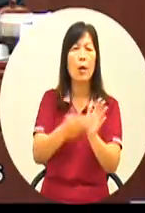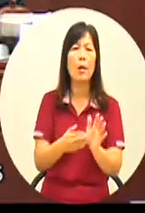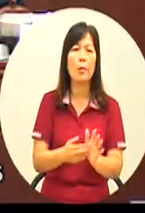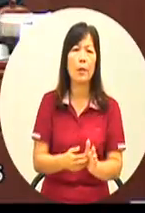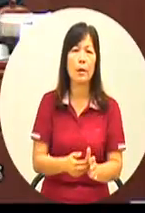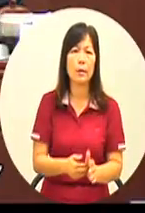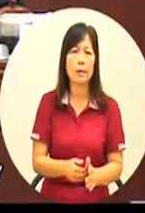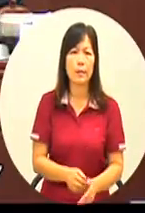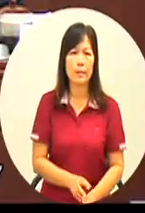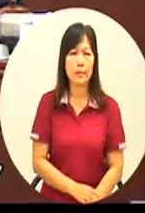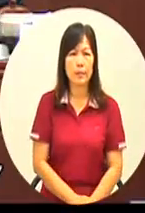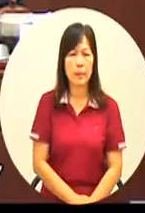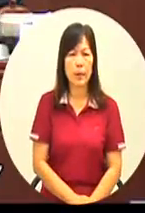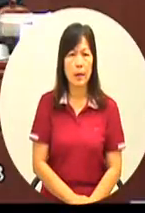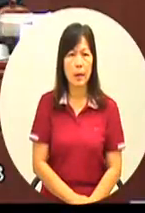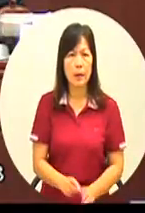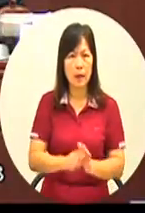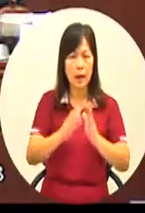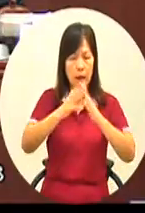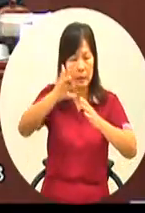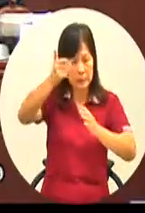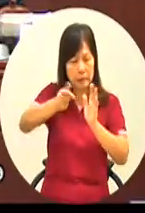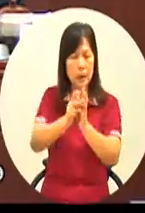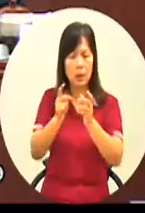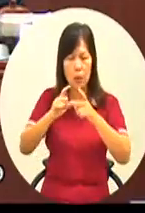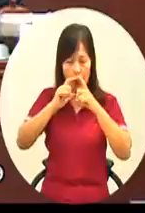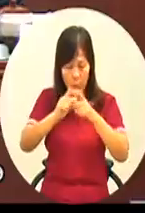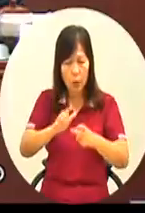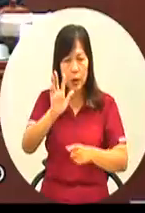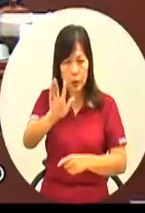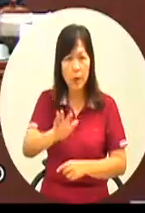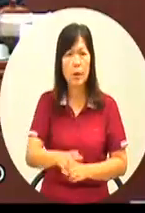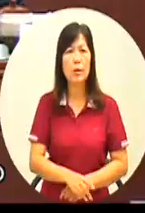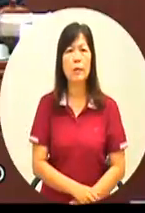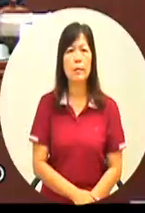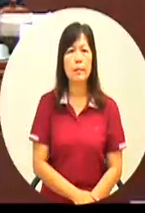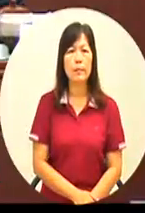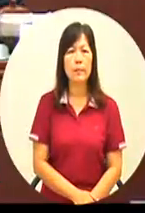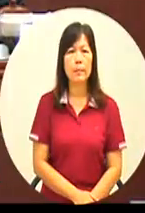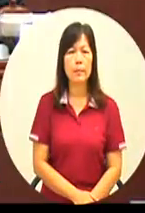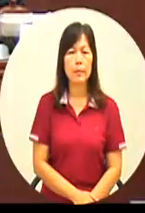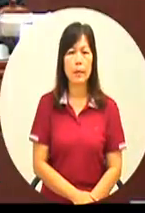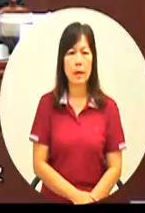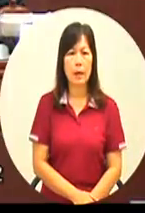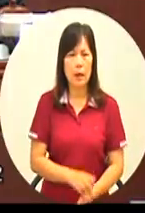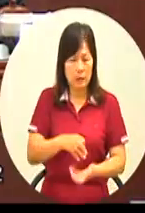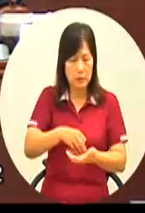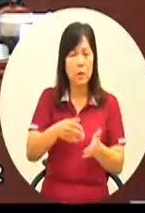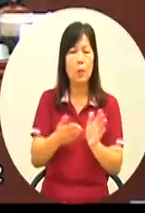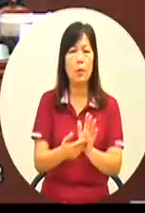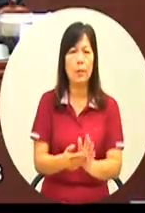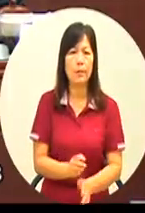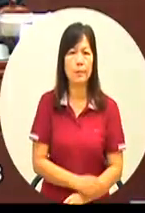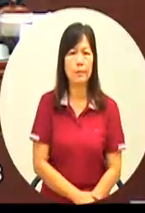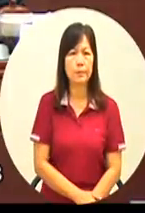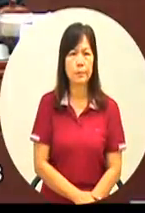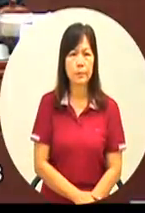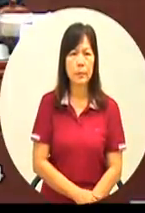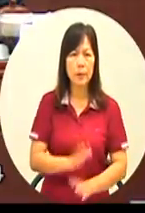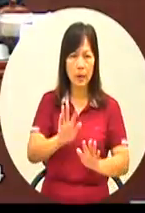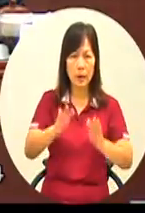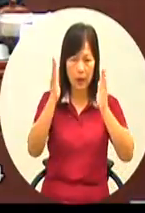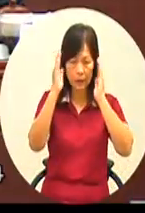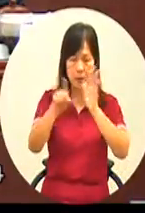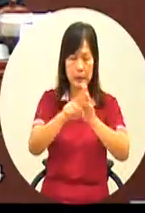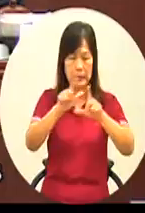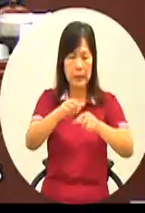前我们也市长是也已经回文，已经签奉了，那接下来我们会正式上大